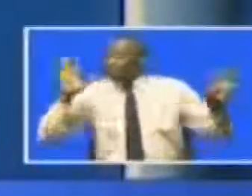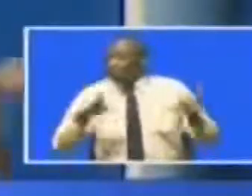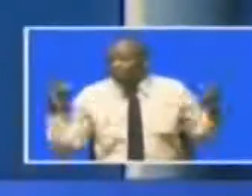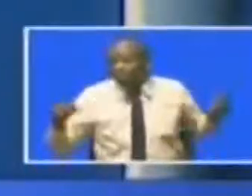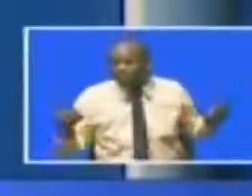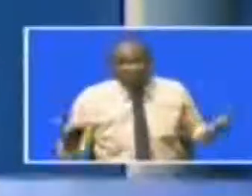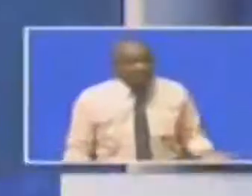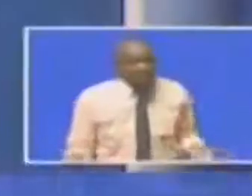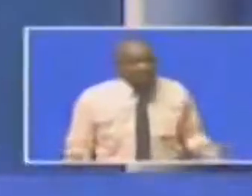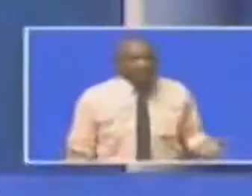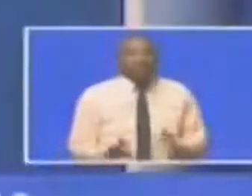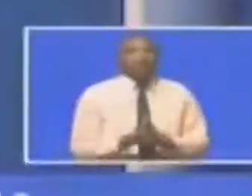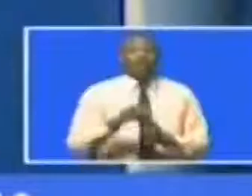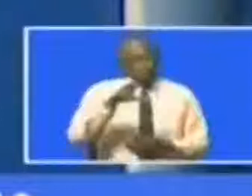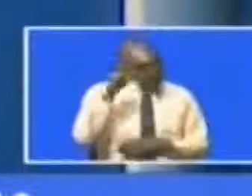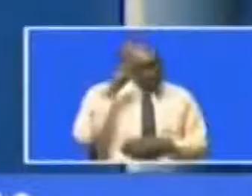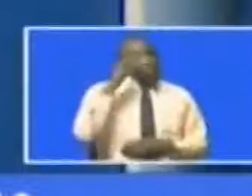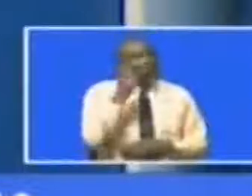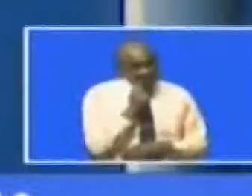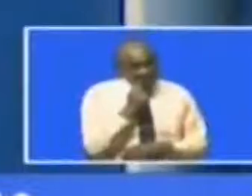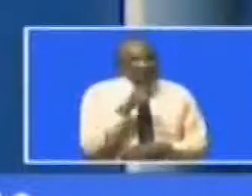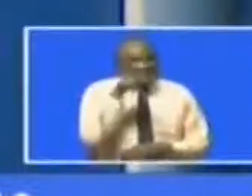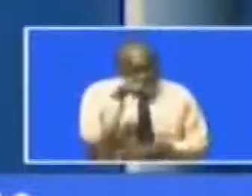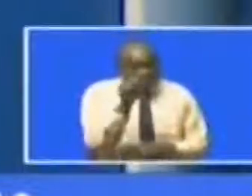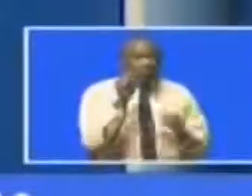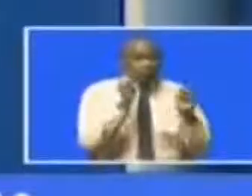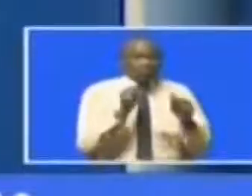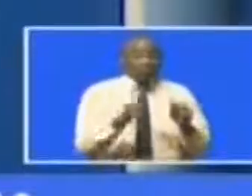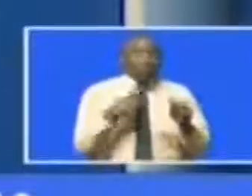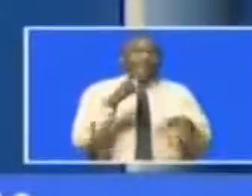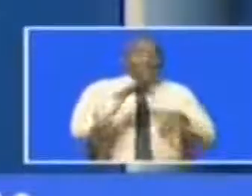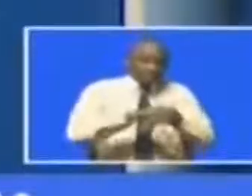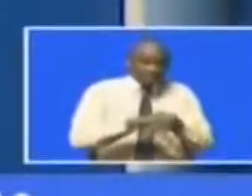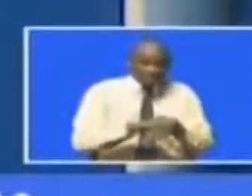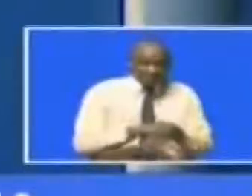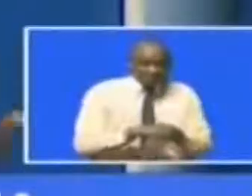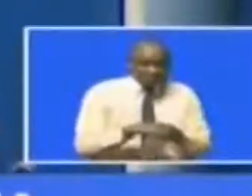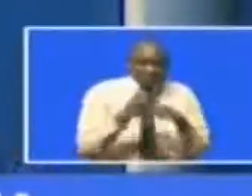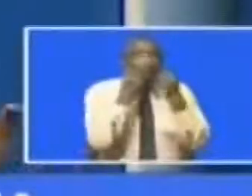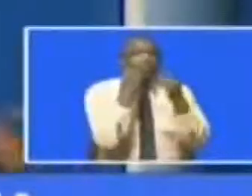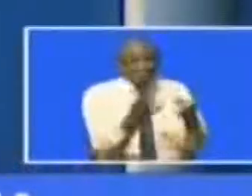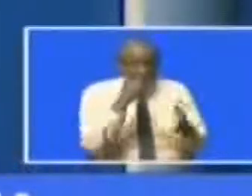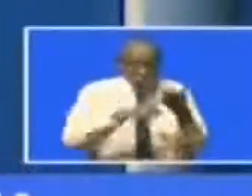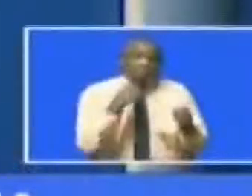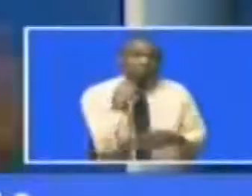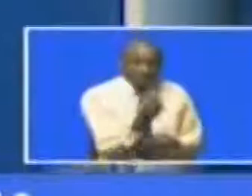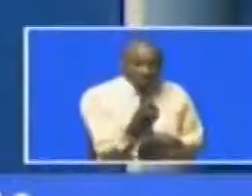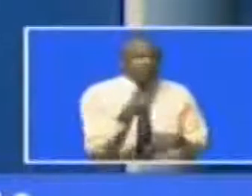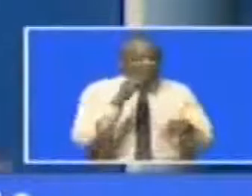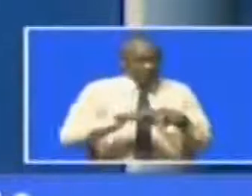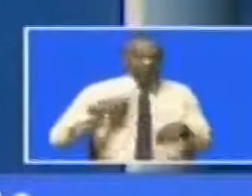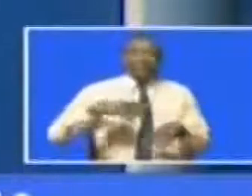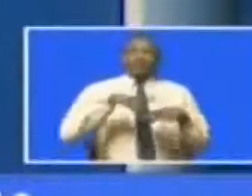hatuwezi wasiliana nao. Tukaona ni vizuri tuwalete kifaa ambacho wanaweza endelea kupata maneno ambayo tunawaambia hata wakati